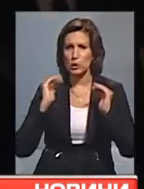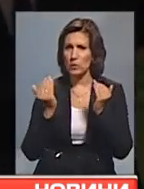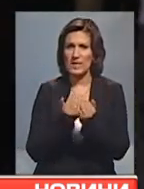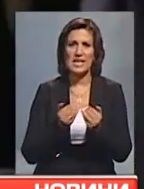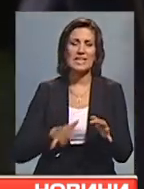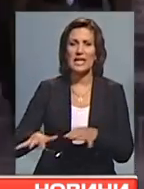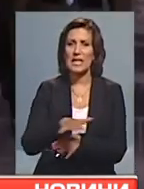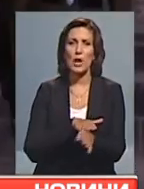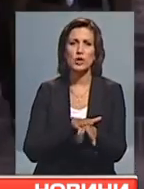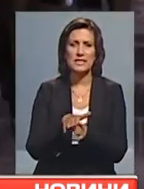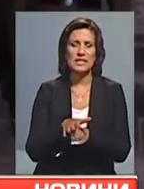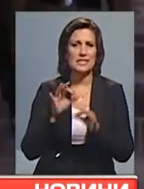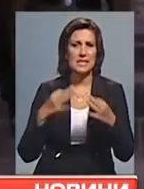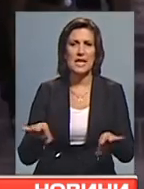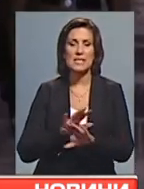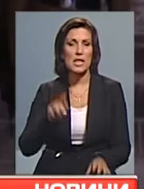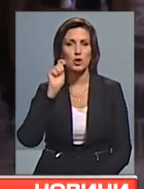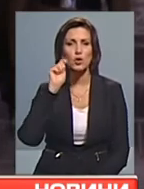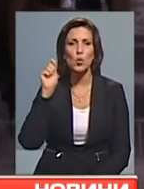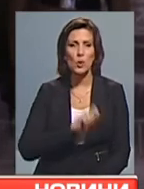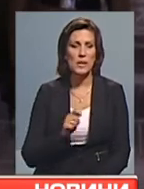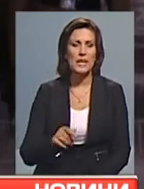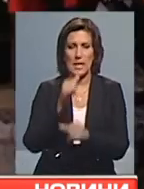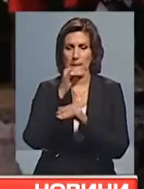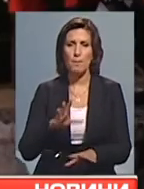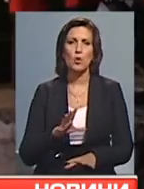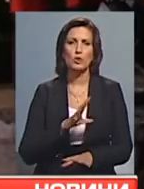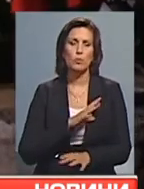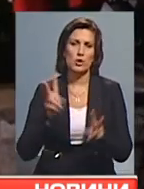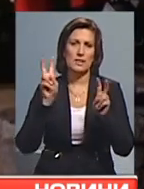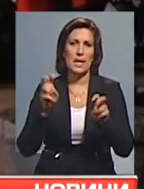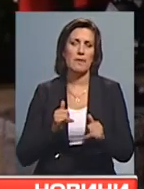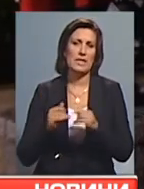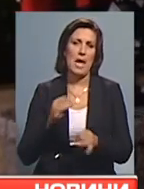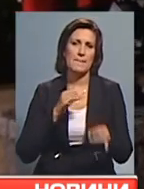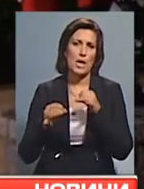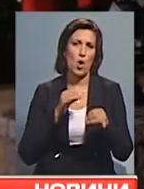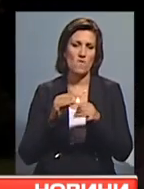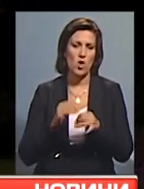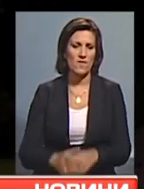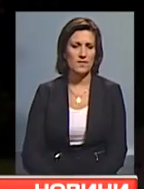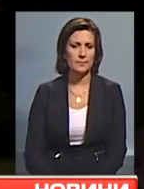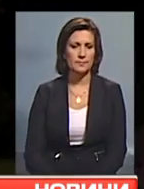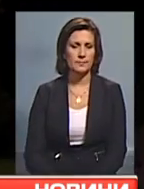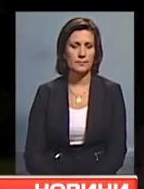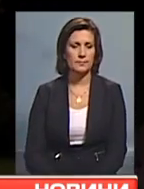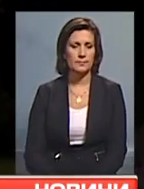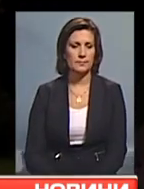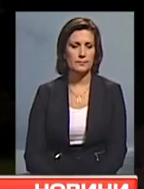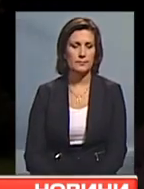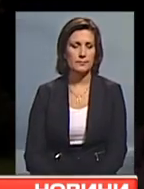перешкод територіальної цілісності і незалежності України не можуть бути темами для переговорів Марія Кондратьєва Перший